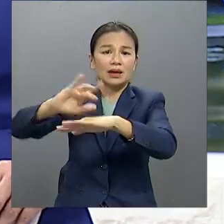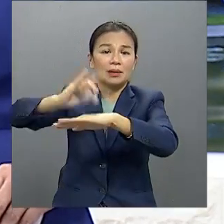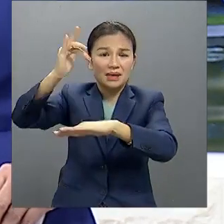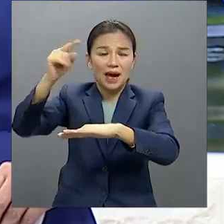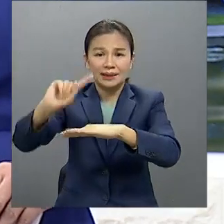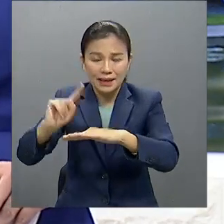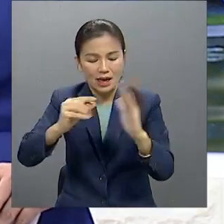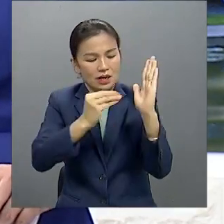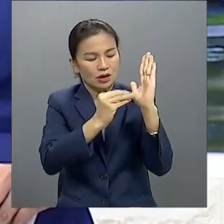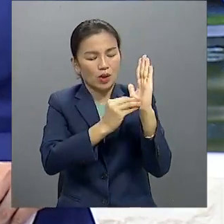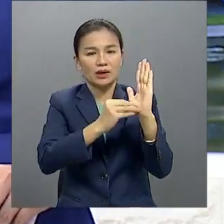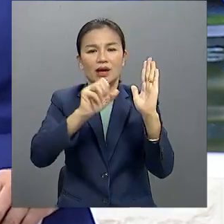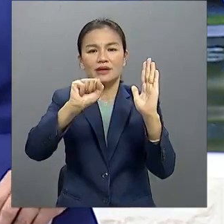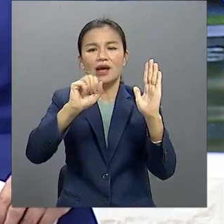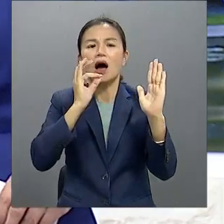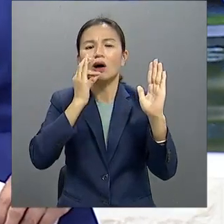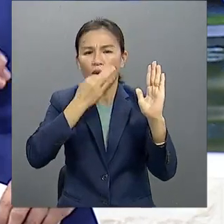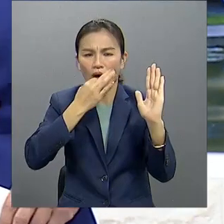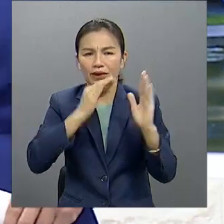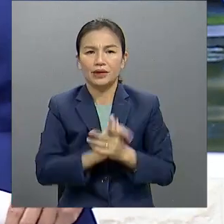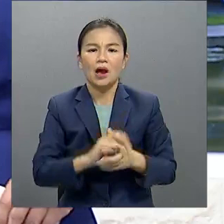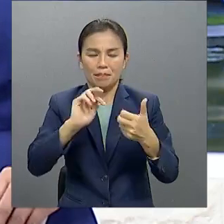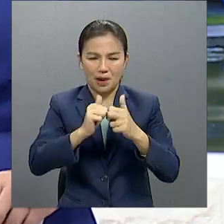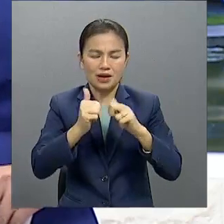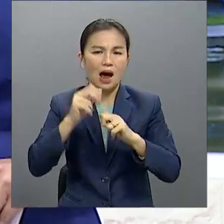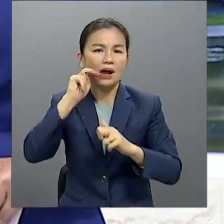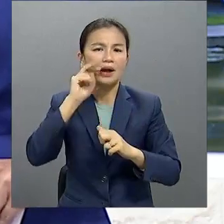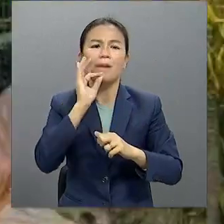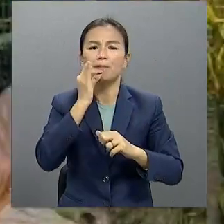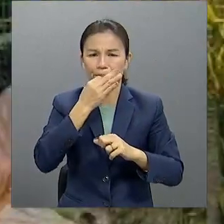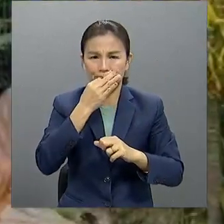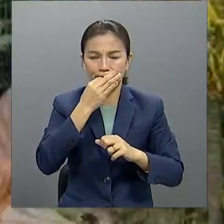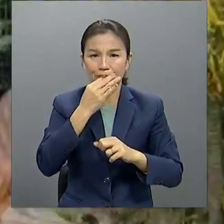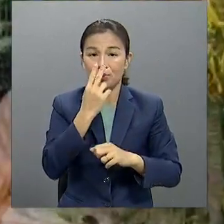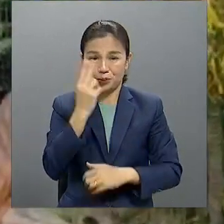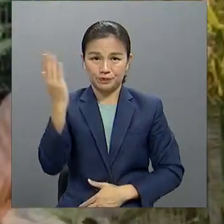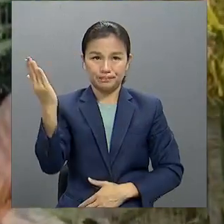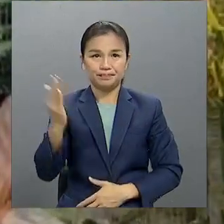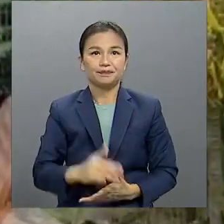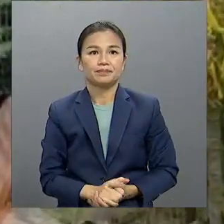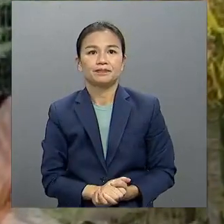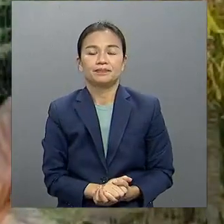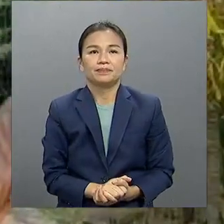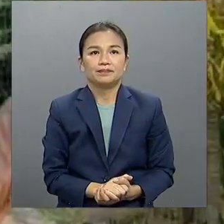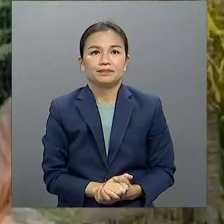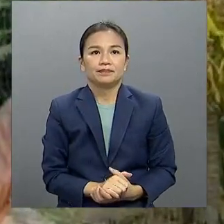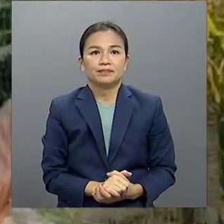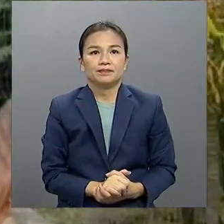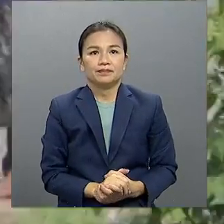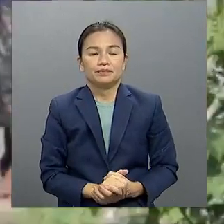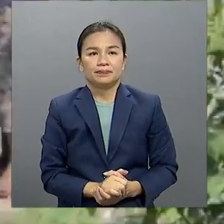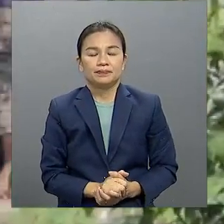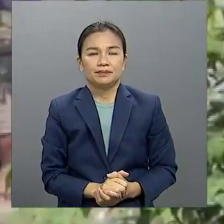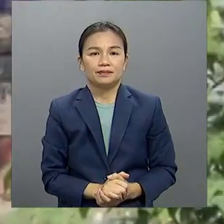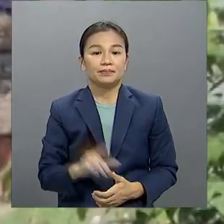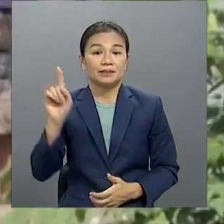เป็นปัญหาใหญ่อยู่นะคะเรื่องน้ำเค็มรุกพื้นที่การเกษตรมาดูกันค่ะต่อเนื่องกันเลยนะคะที่สมุทรสา